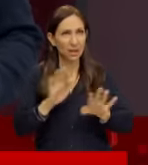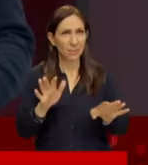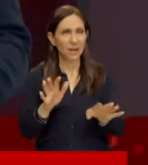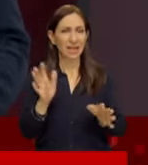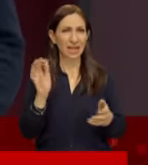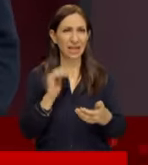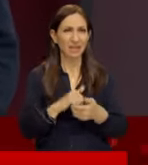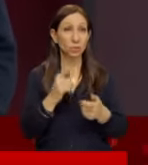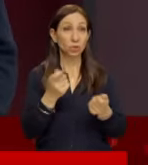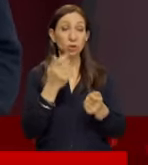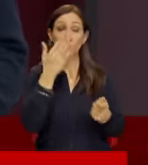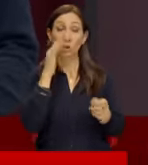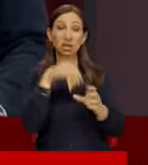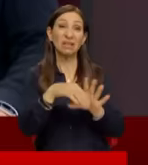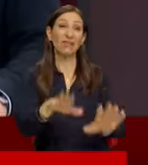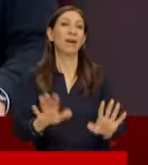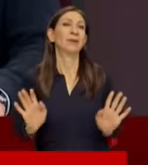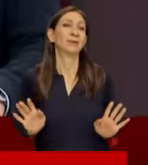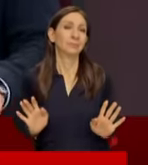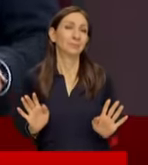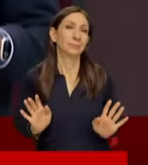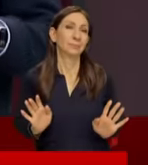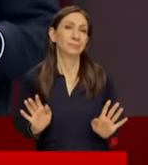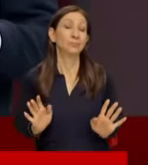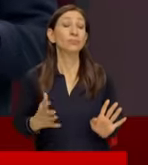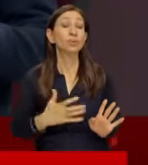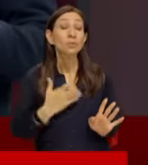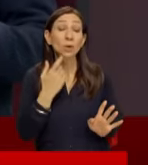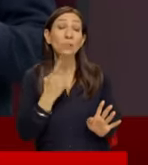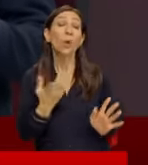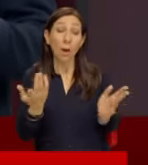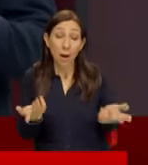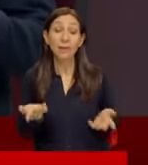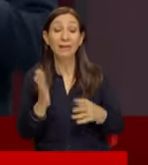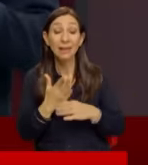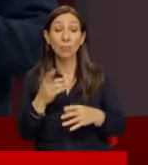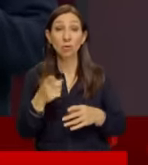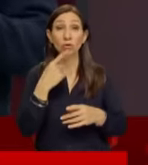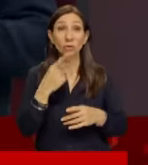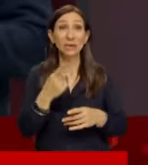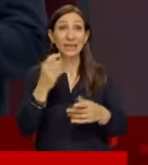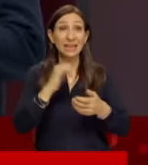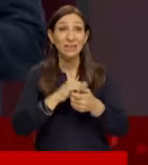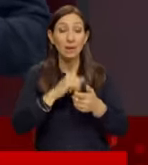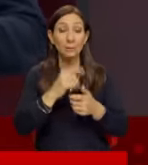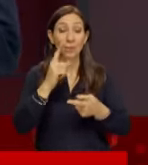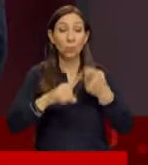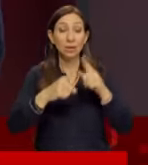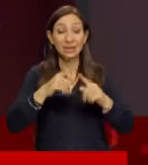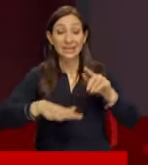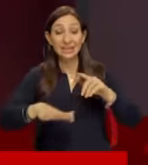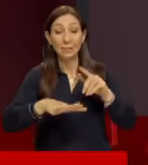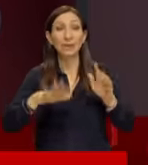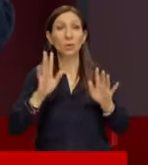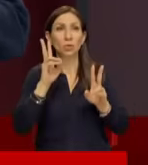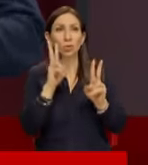Çünkü ittifaklar bu işin doğasında maalesef var oluyor. Maalesef diyorum çünkü bu söz konusu bu ittifaklar bir politik zemin üzerine